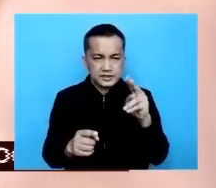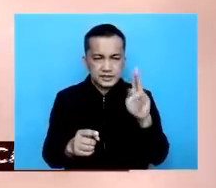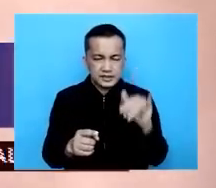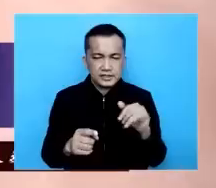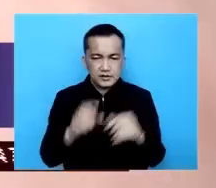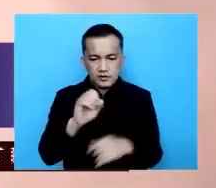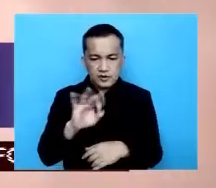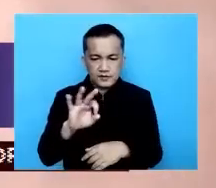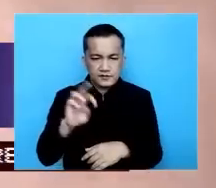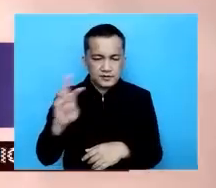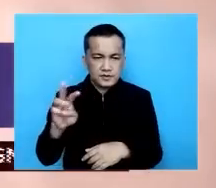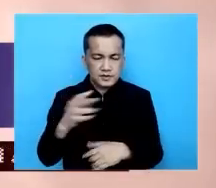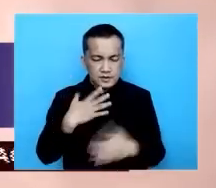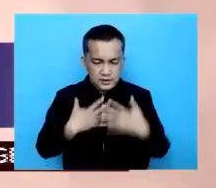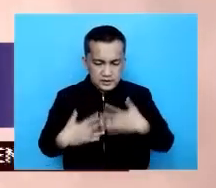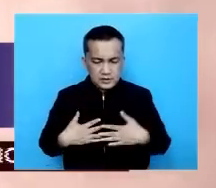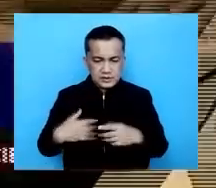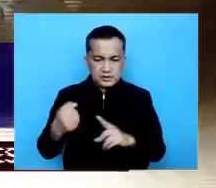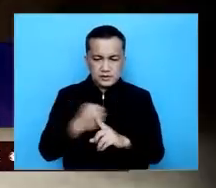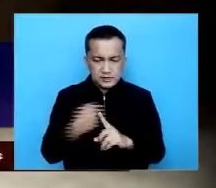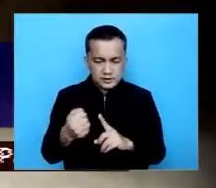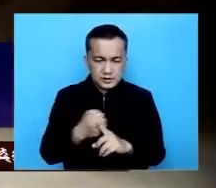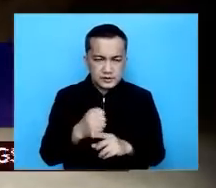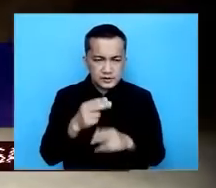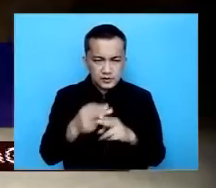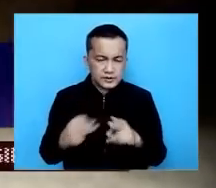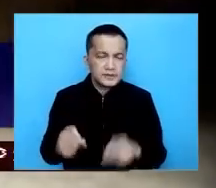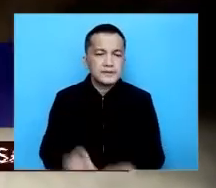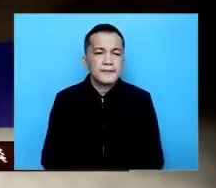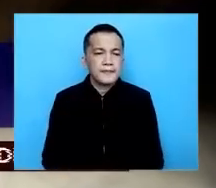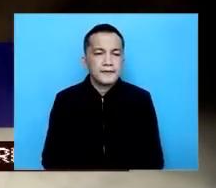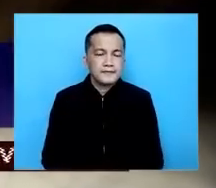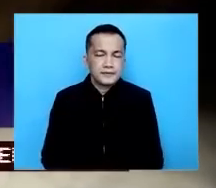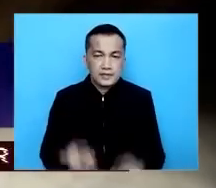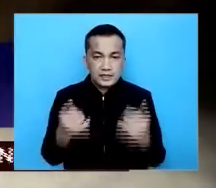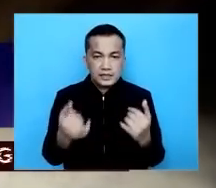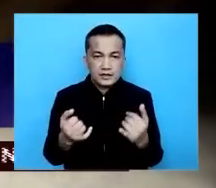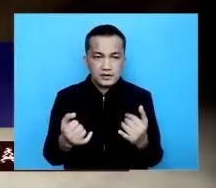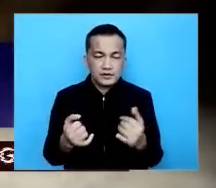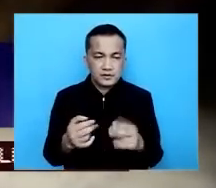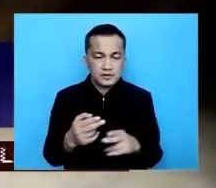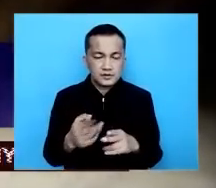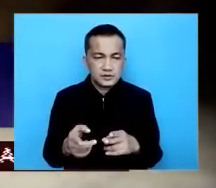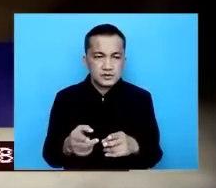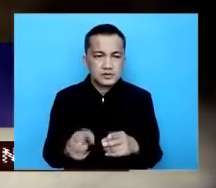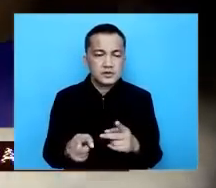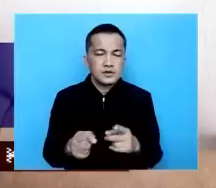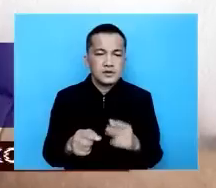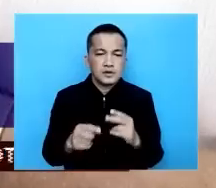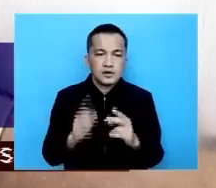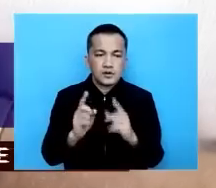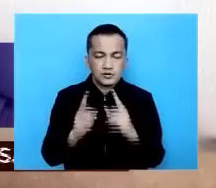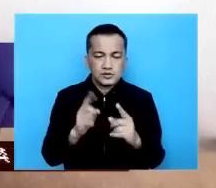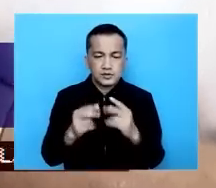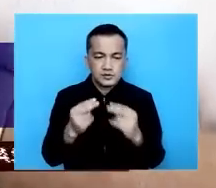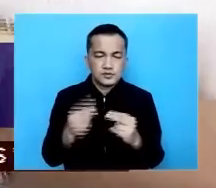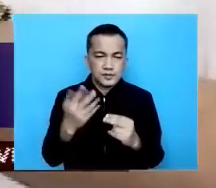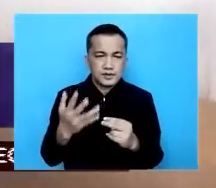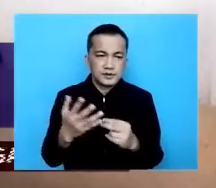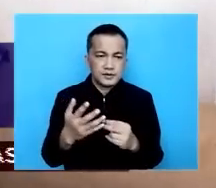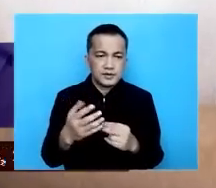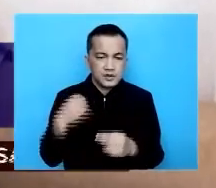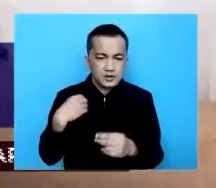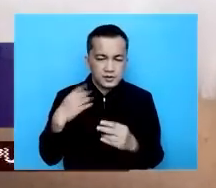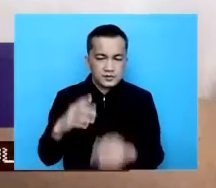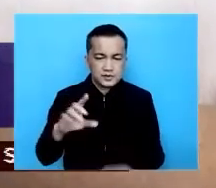na minolestya at sinaktan sa Kuwait. Ngayong araw, nakausap ng News 5 ang isang opisyal ng local